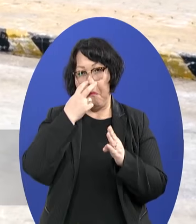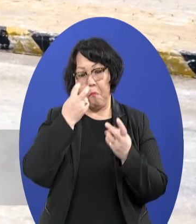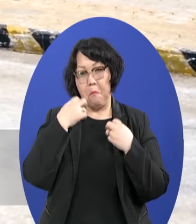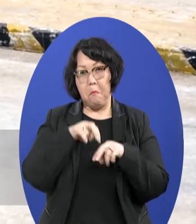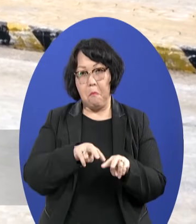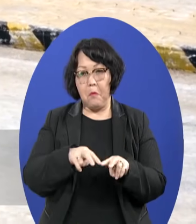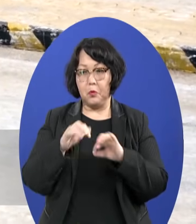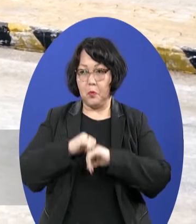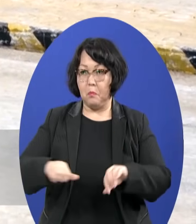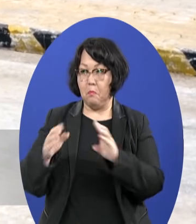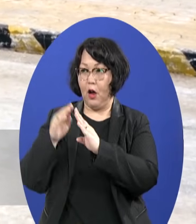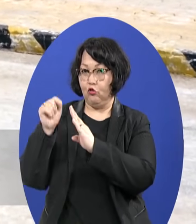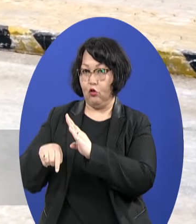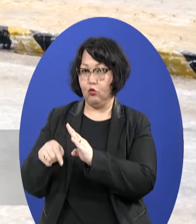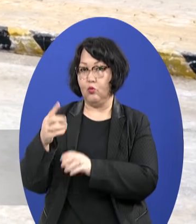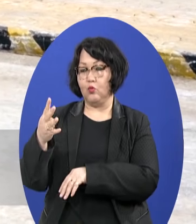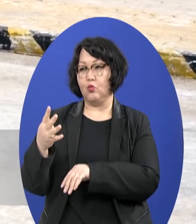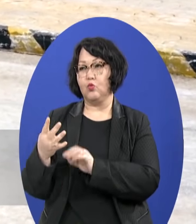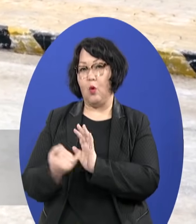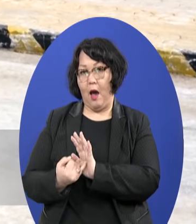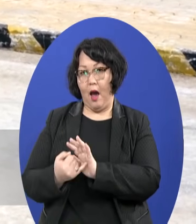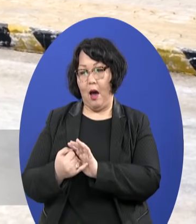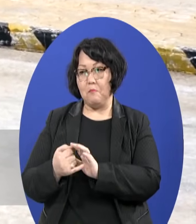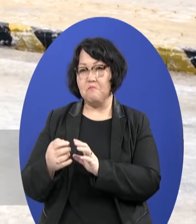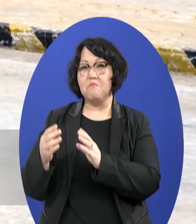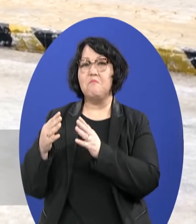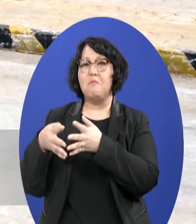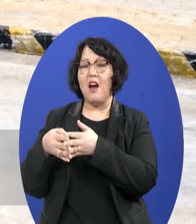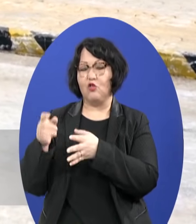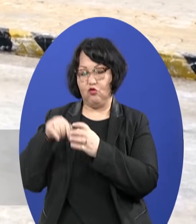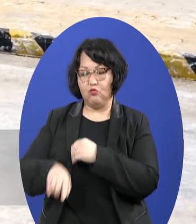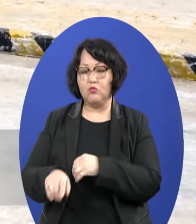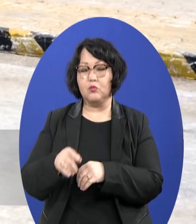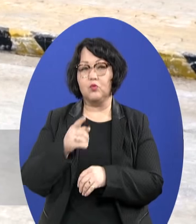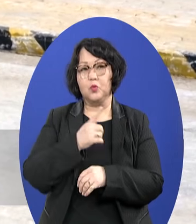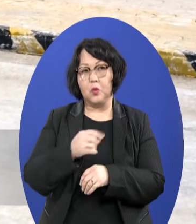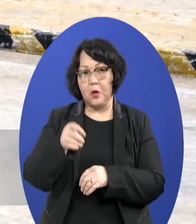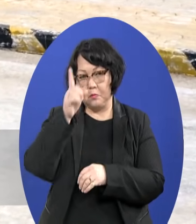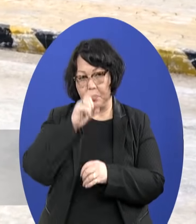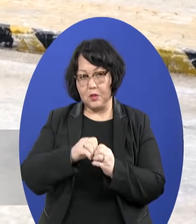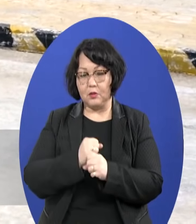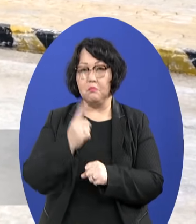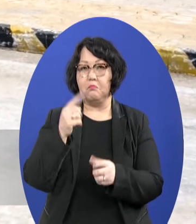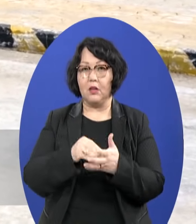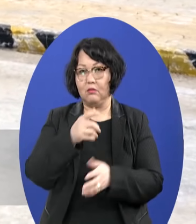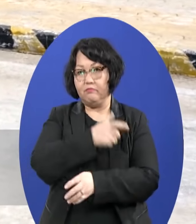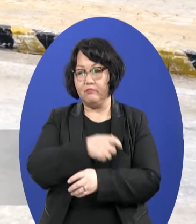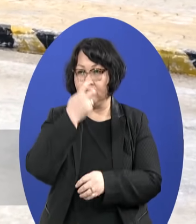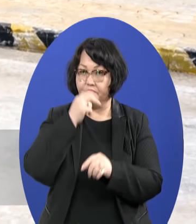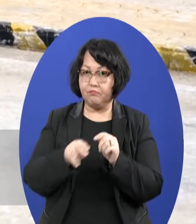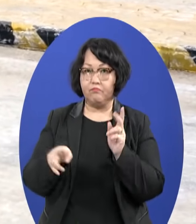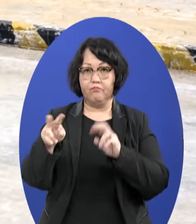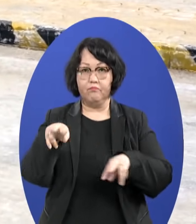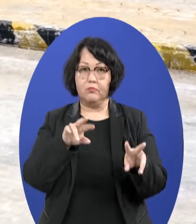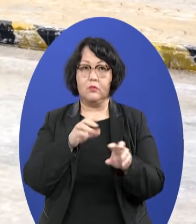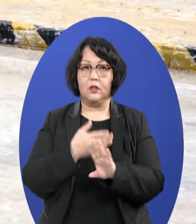байранд 43 иргэн байна. 110 эмч эмнэлгийн мэрэгчлэн ажиллаж байгаа бол 1000 гаруй төрийн албаа агчид эргүүлж ижүүрийн үүрэг гүйцэтгэж байна.